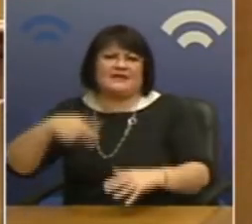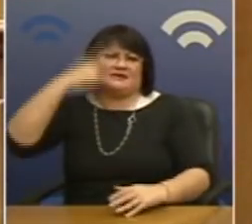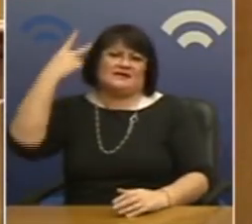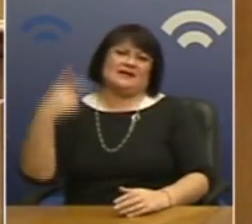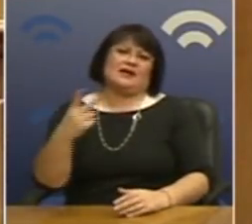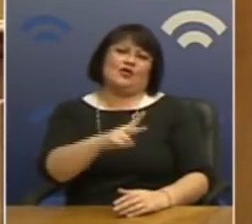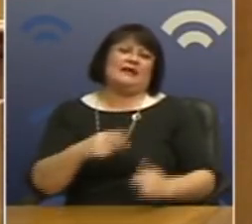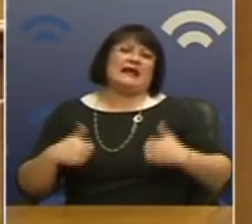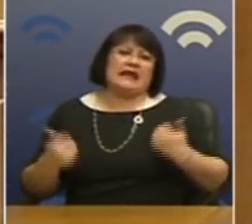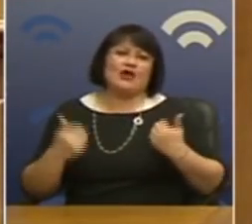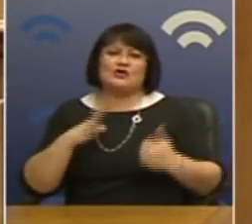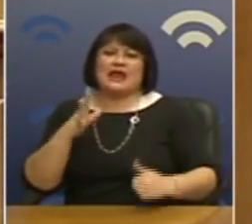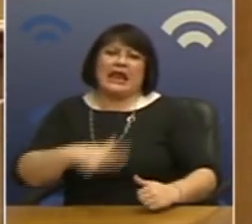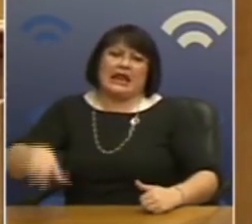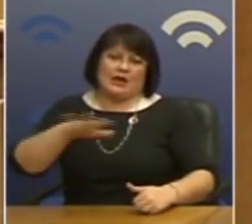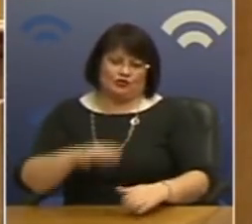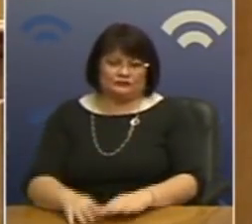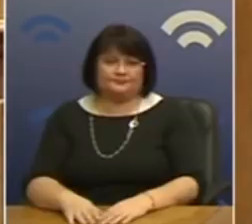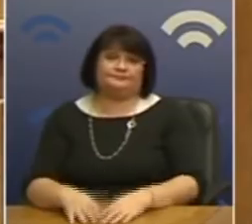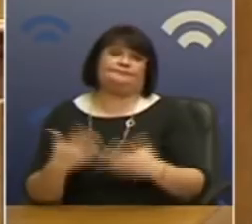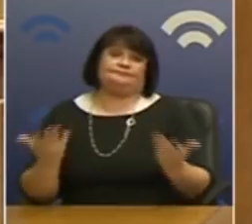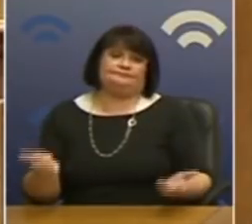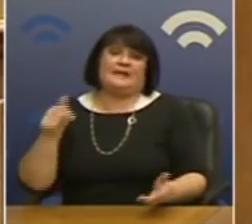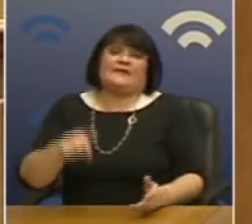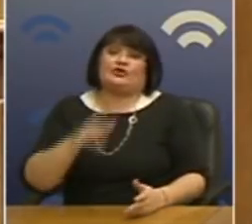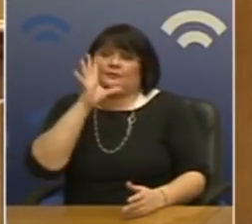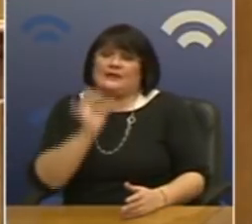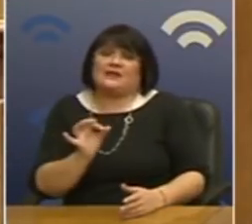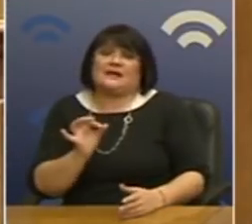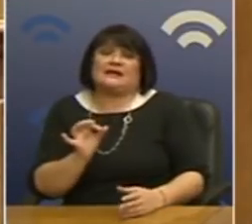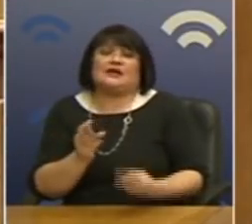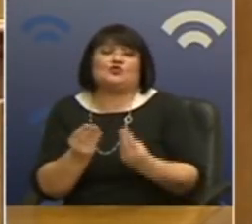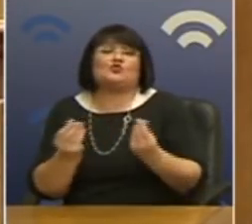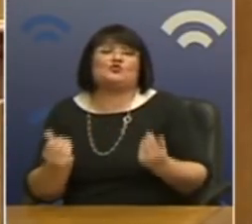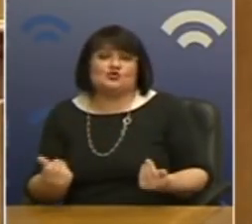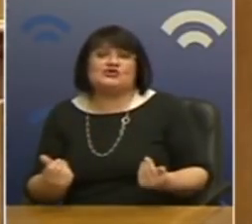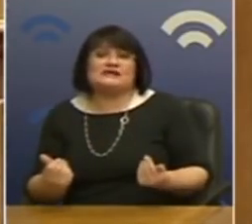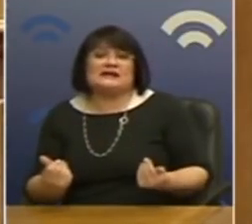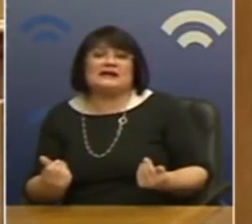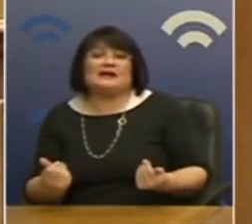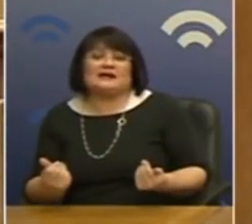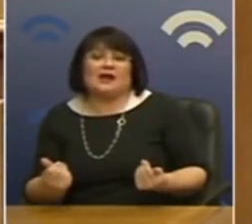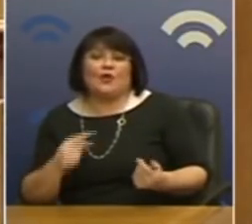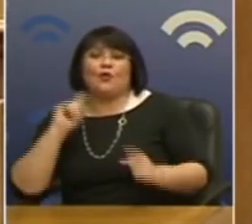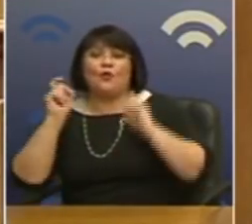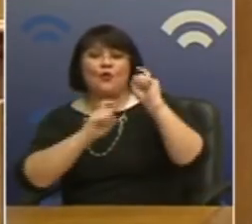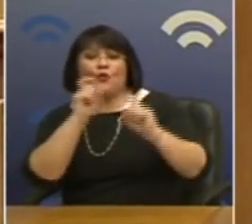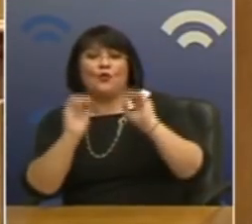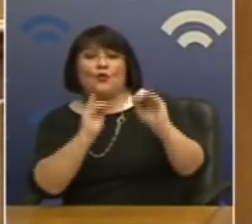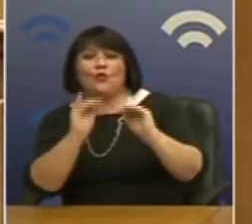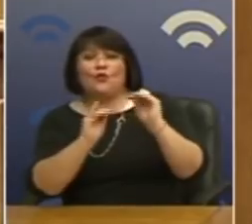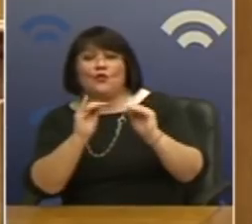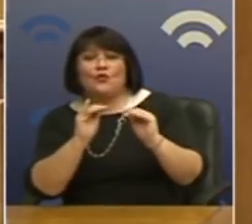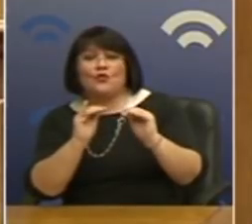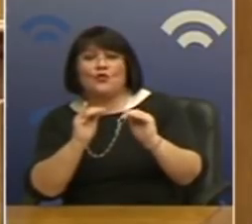και της νεολαίας. Εδώ που τα λέμε, αυτό είναι και το πραγματικό περιεχόμενο του ερωτήματος που θέτετε όλοι. Ποια ήταν η αντοχή